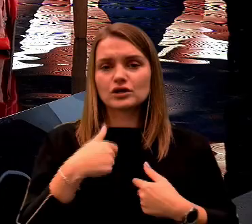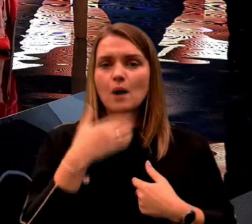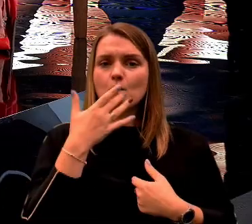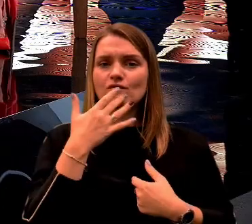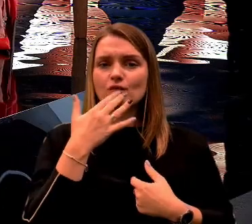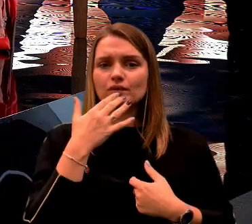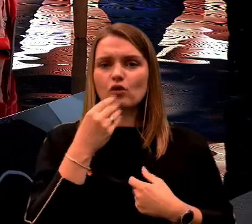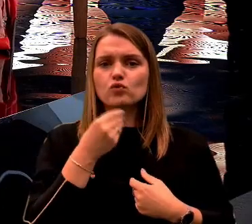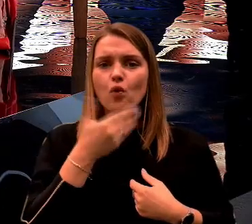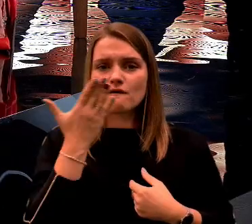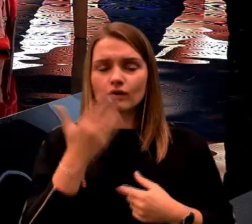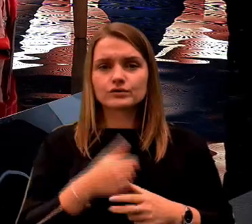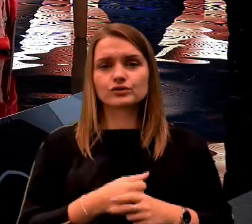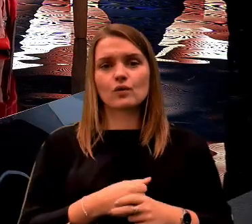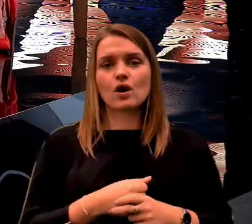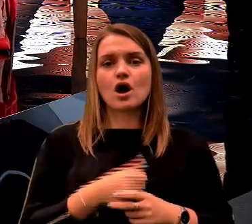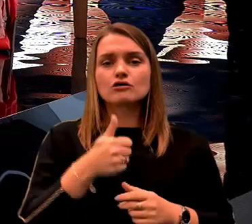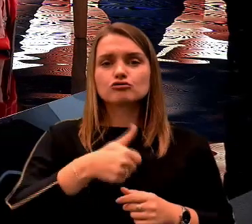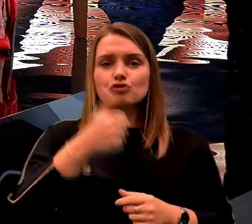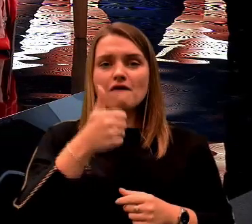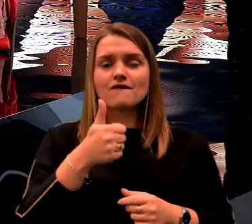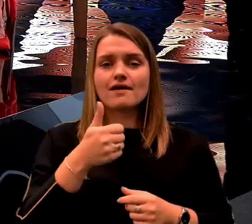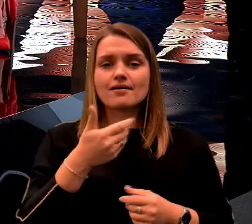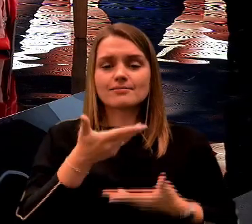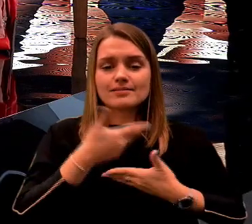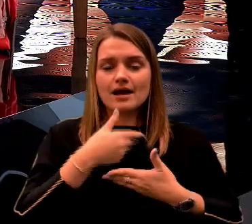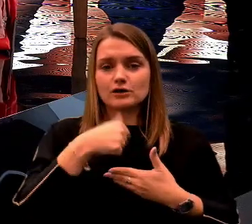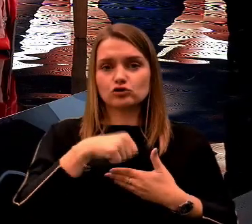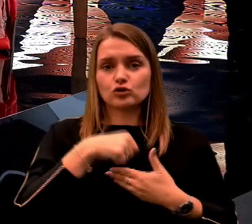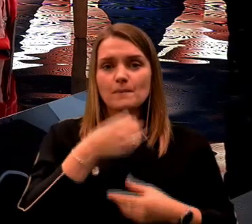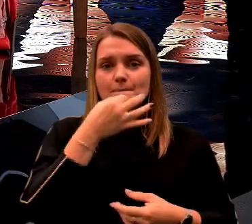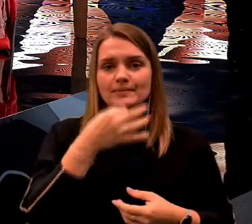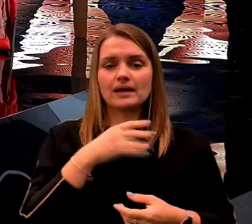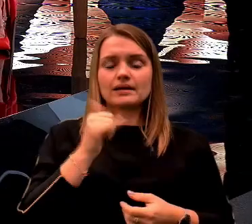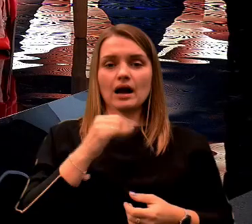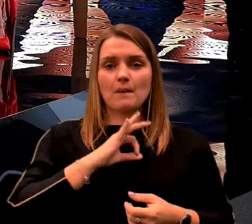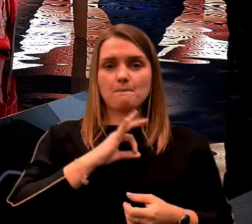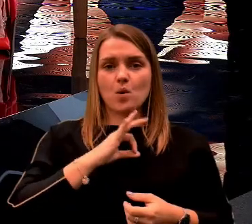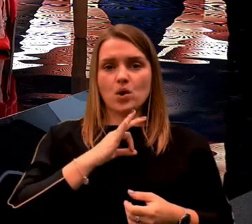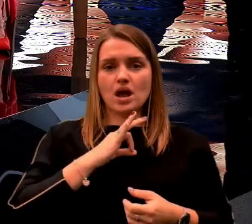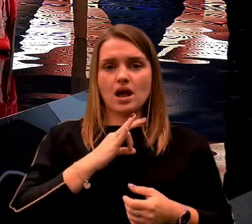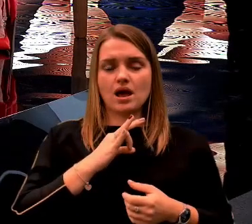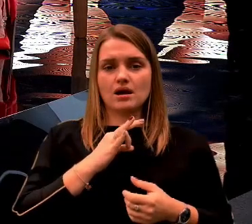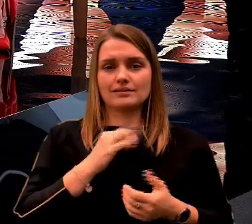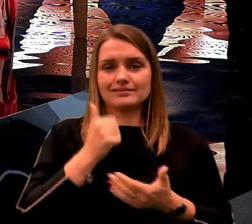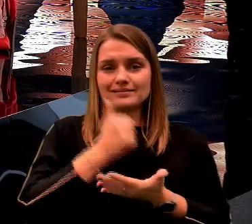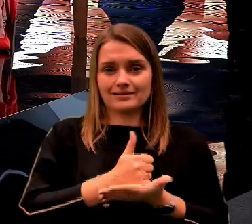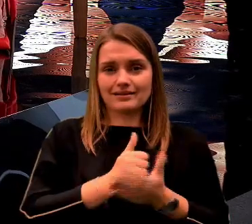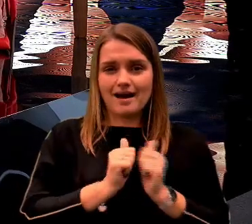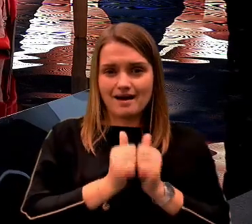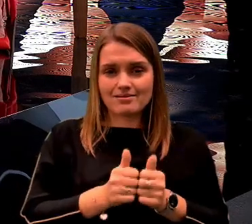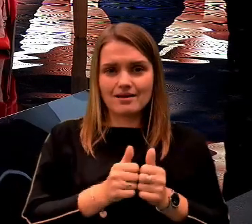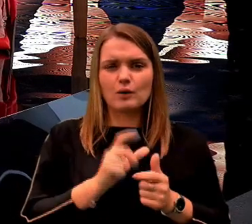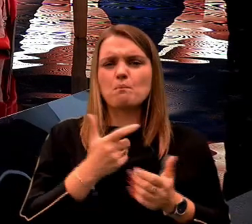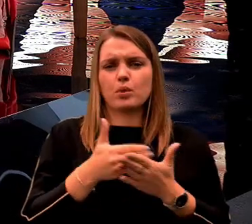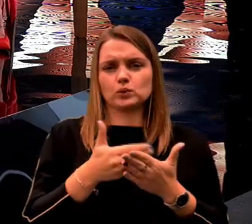duchowością, że coraz więcej szefów zadaje sobie pytania, jaka jest moja rola, po co ja tam jestem,